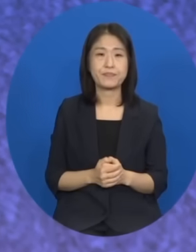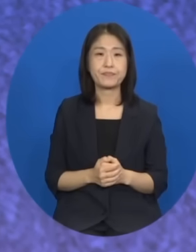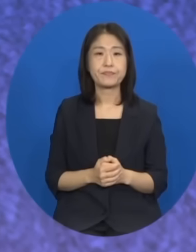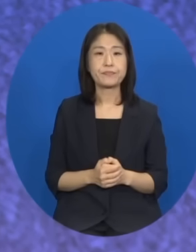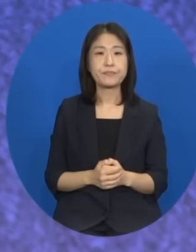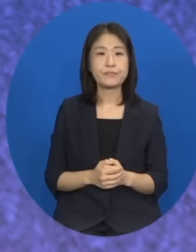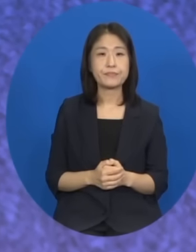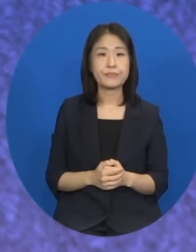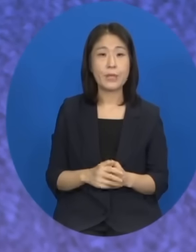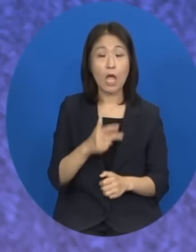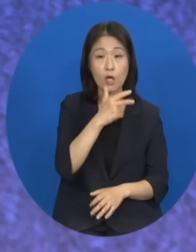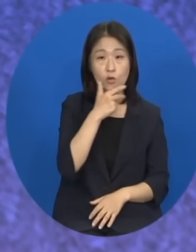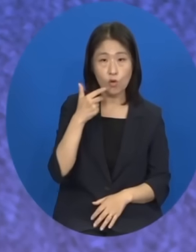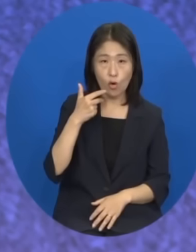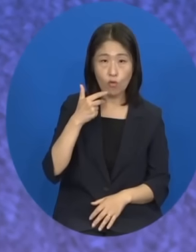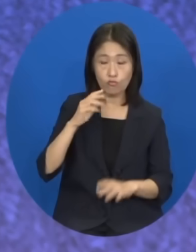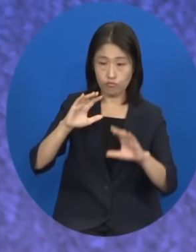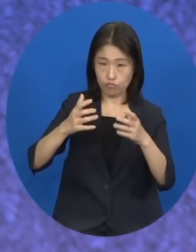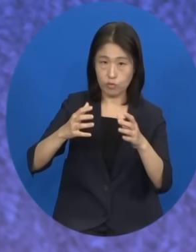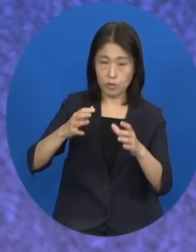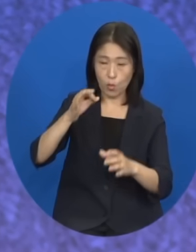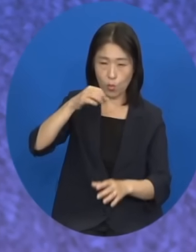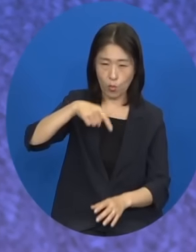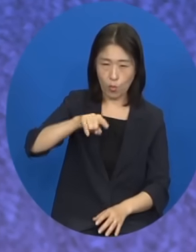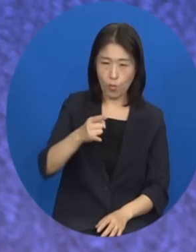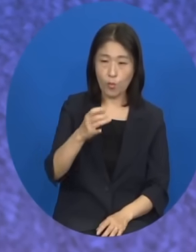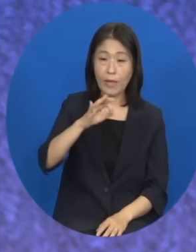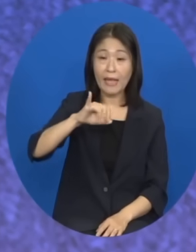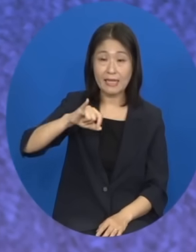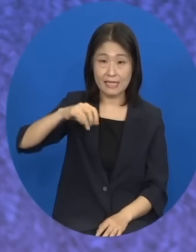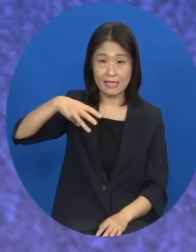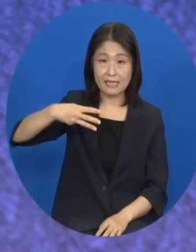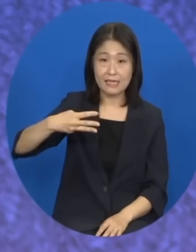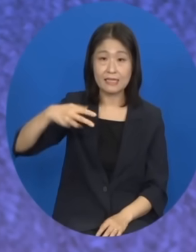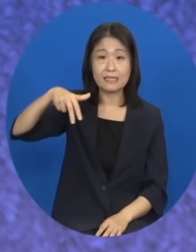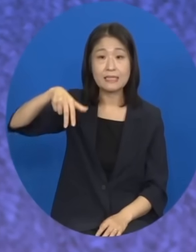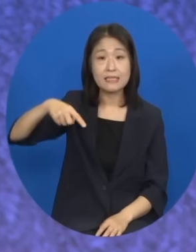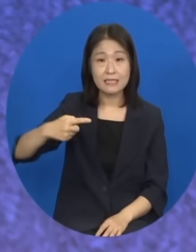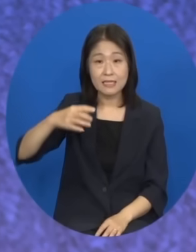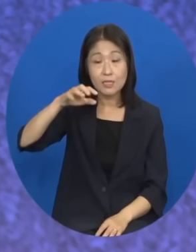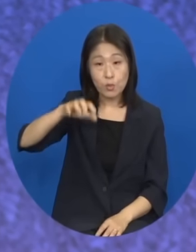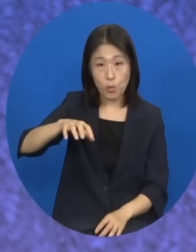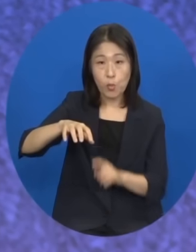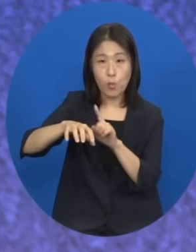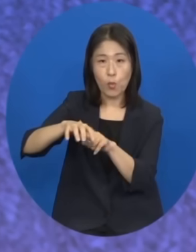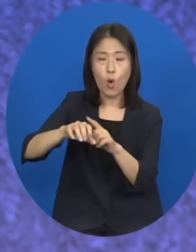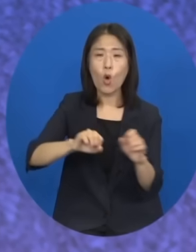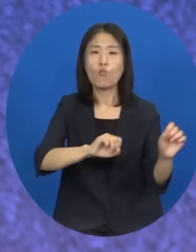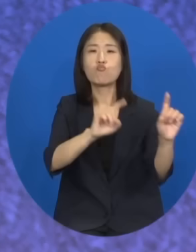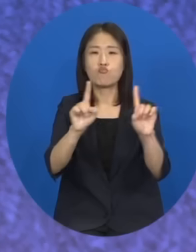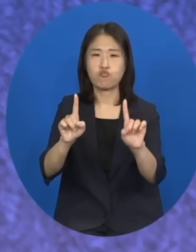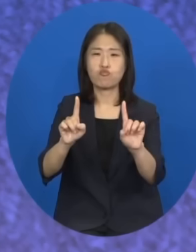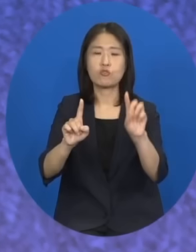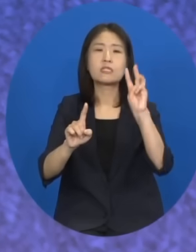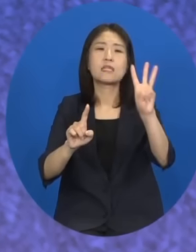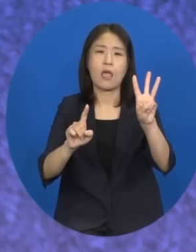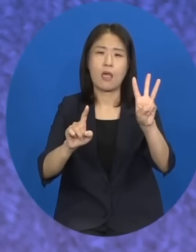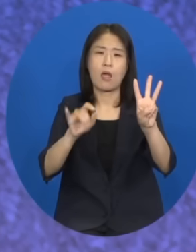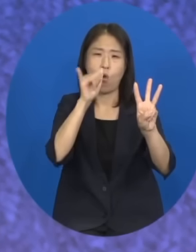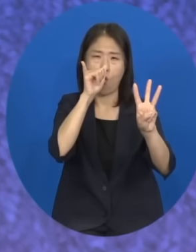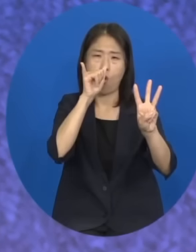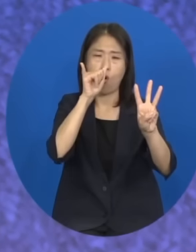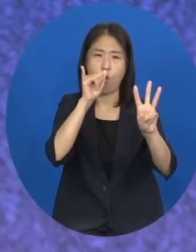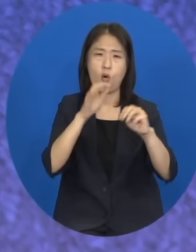영국에서도 웨일즈는 부흥의 땅으로 유명하게 알려진 곳입니다. 1차, 2차, 3차 웨일즈 부흥이